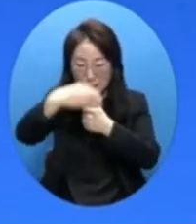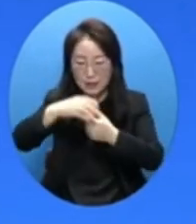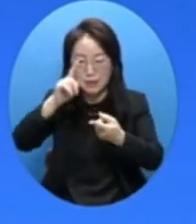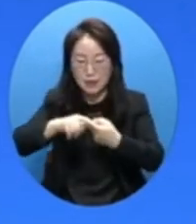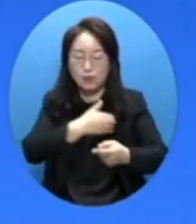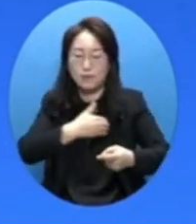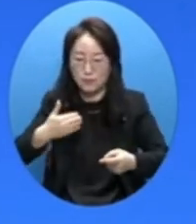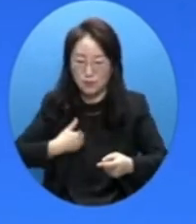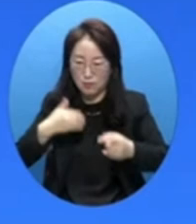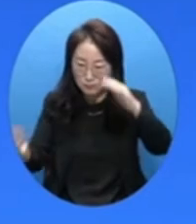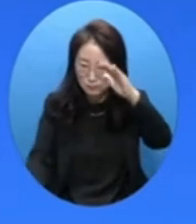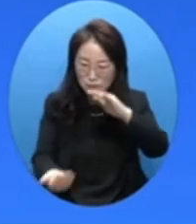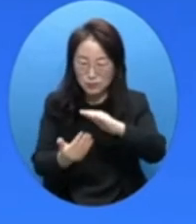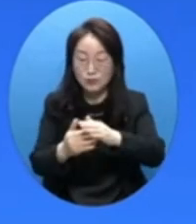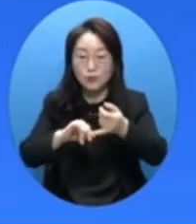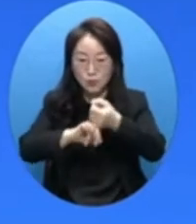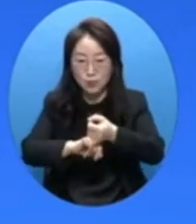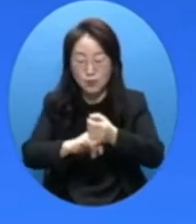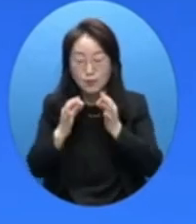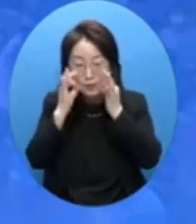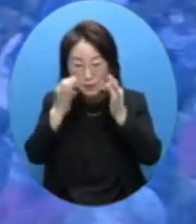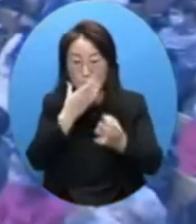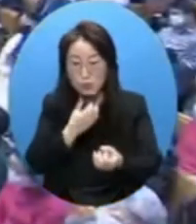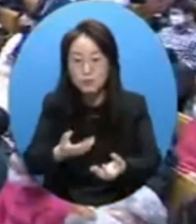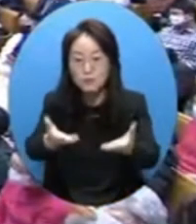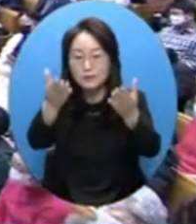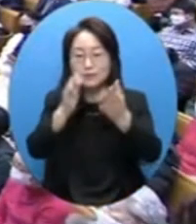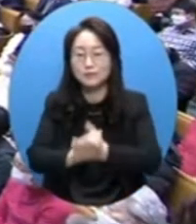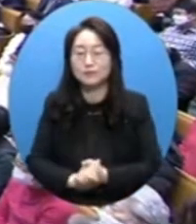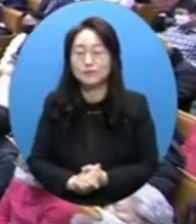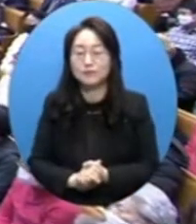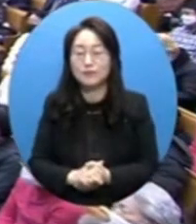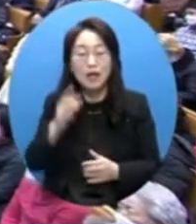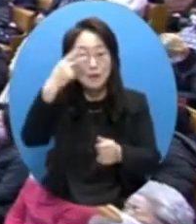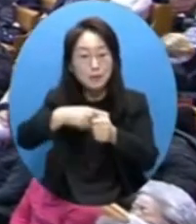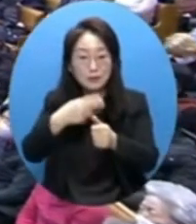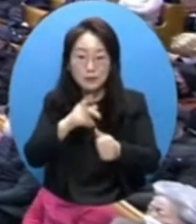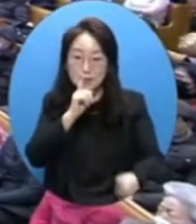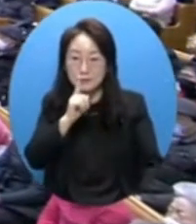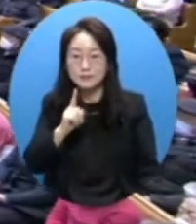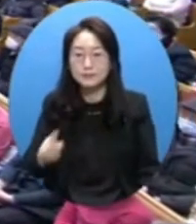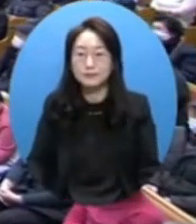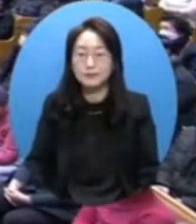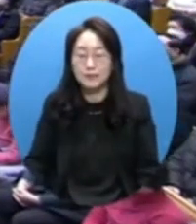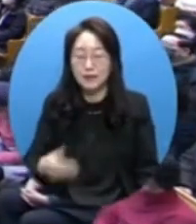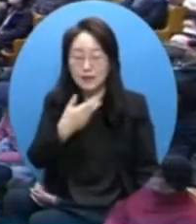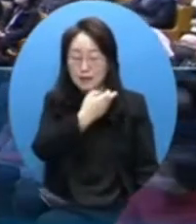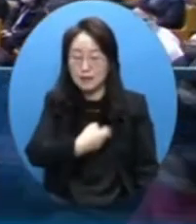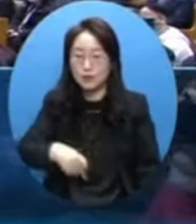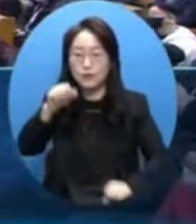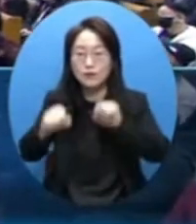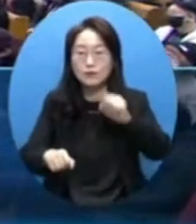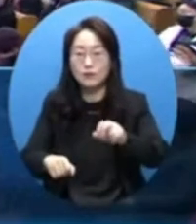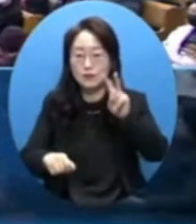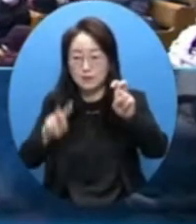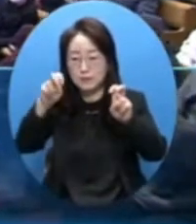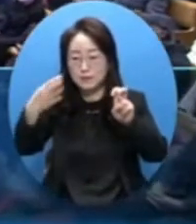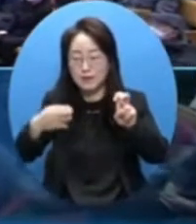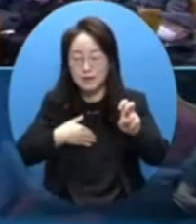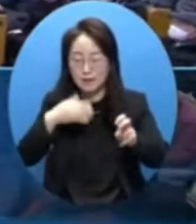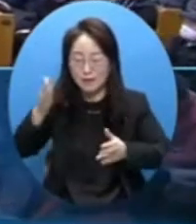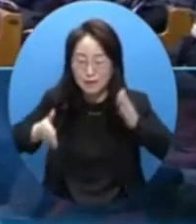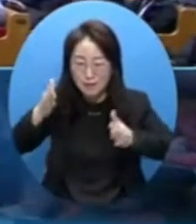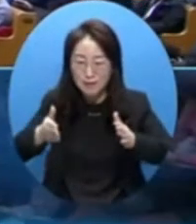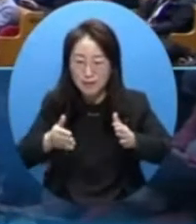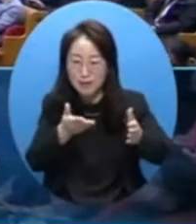이루어 나가는 주님의 권위권이 되기를 간절히 소원합니다 사도 바울이와 같이 고백했습니다 살인율이 시장 24절에 내가 달려갈